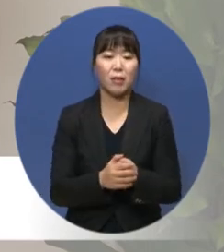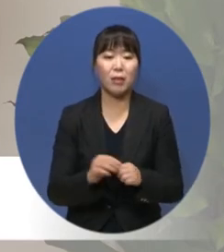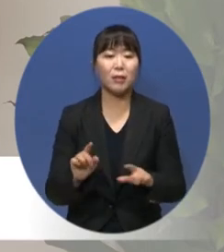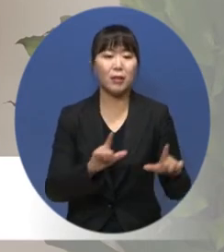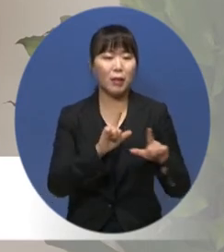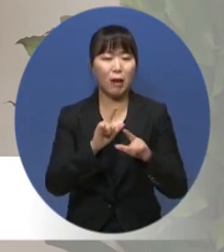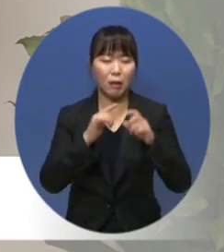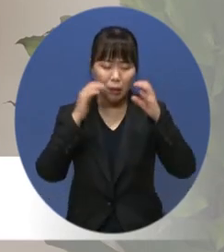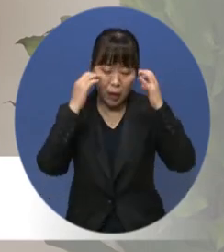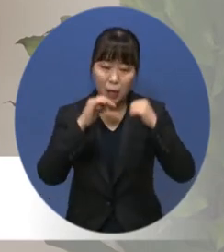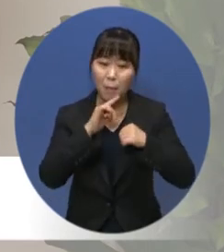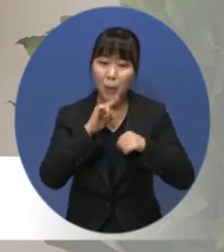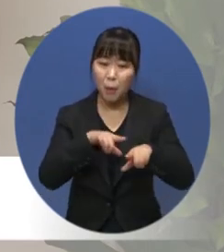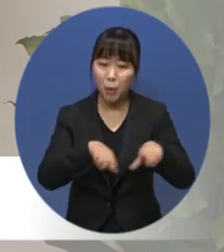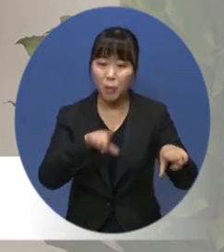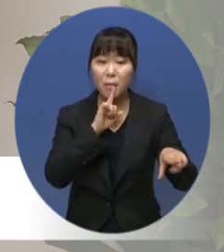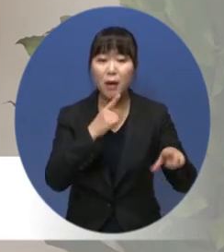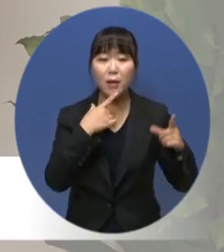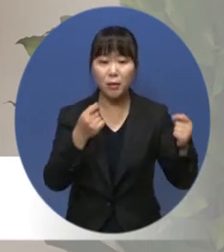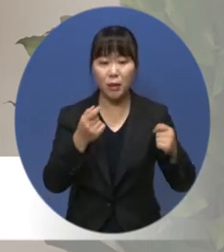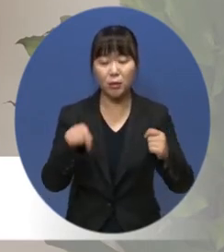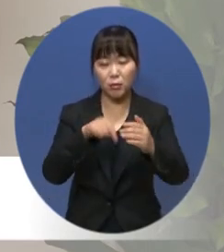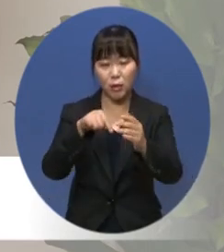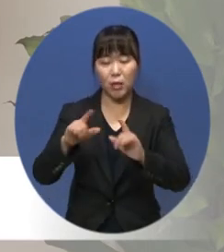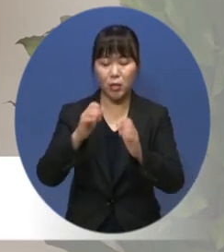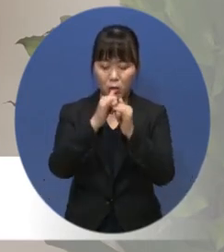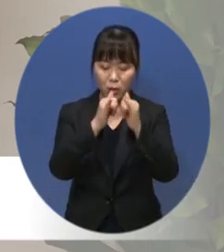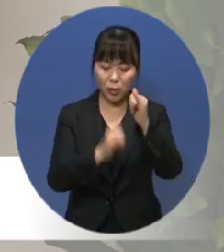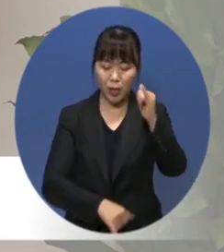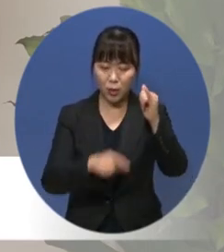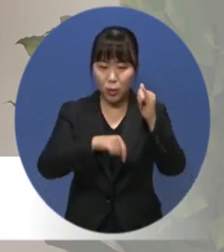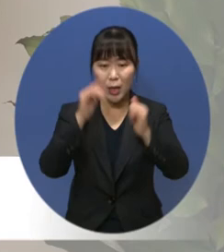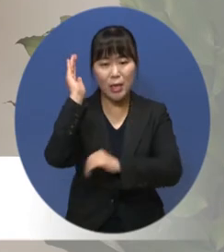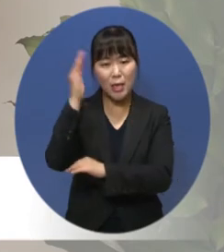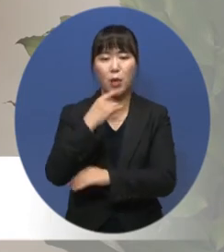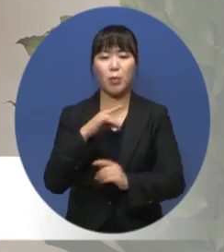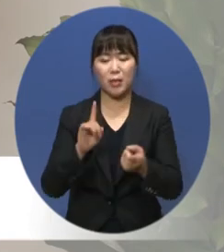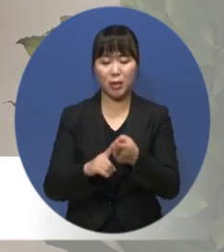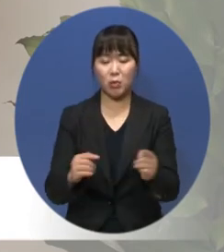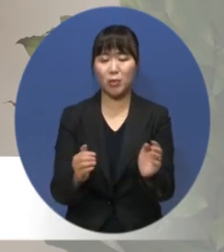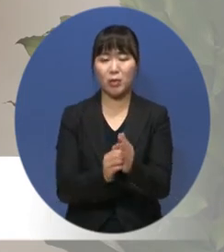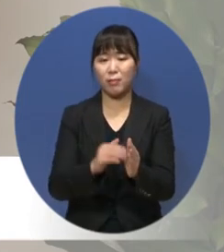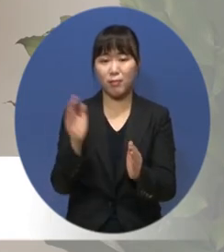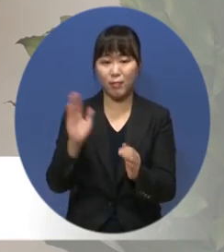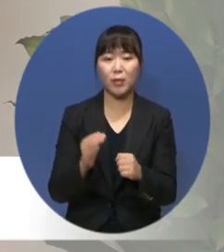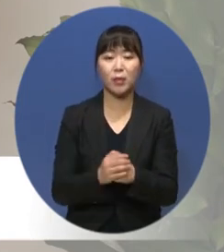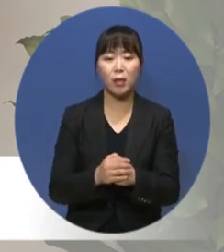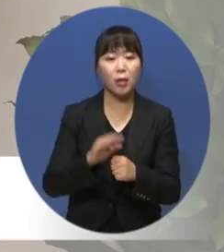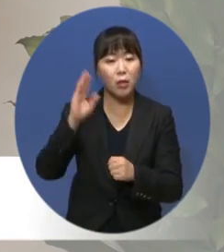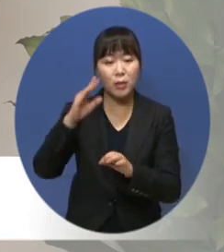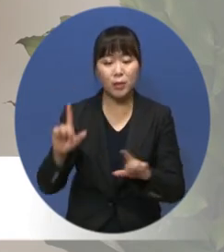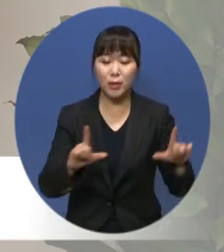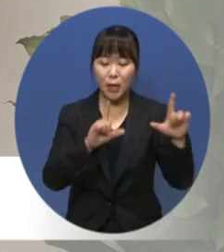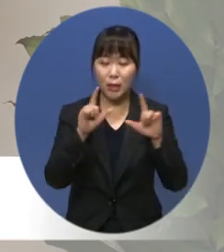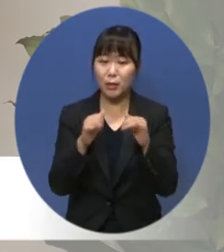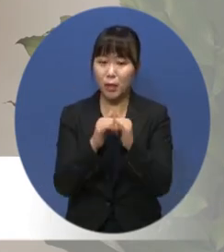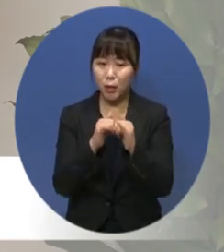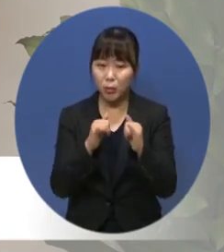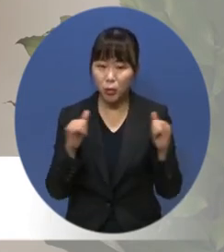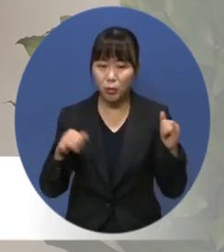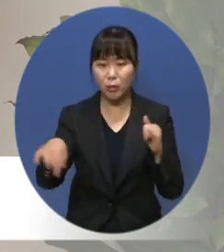개의 허벅 악마는 통일하는 데 그들은 역사 속의 이야기로만 끝나지 않았습니다 현대를 사는 사람들도